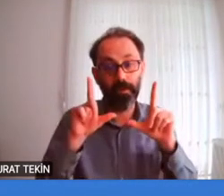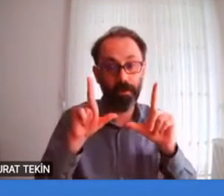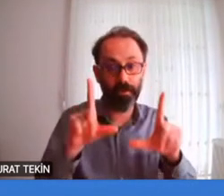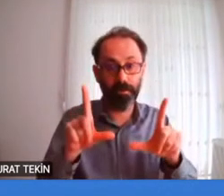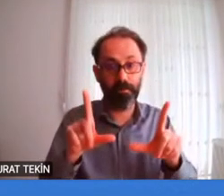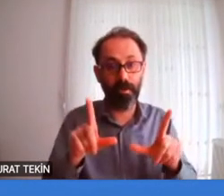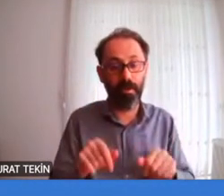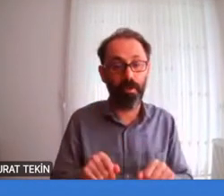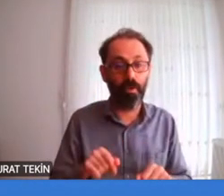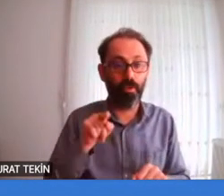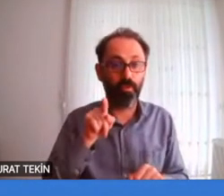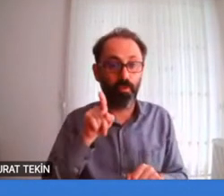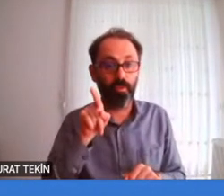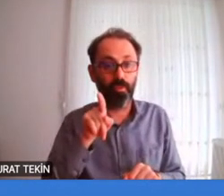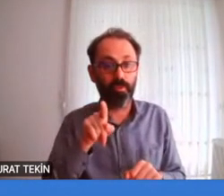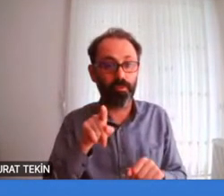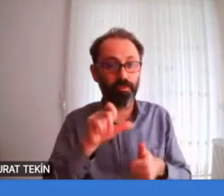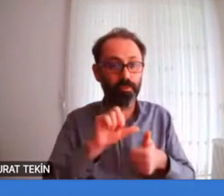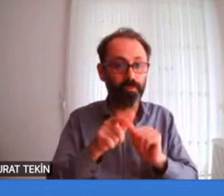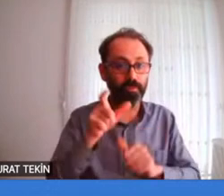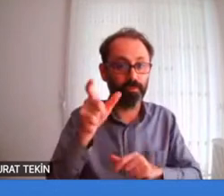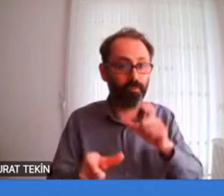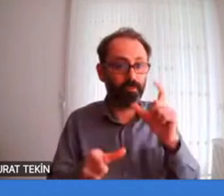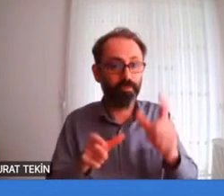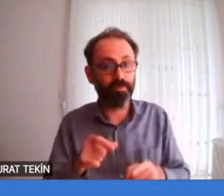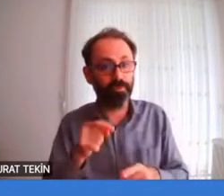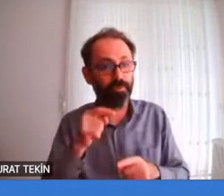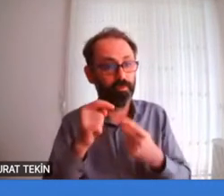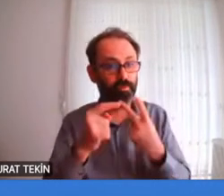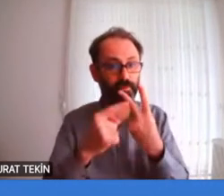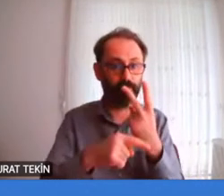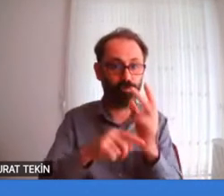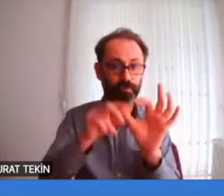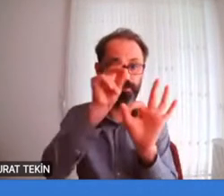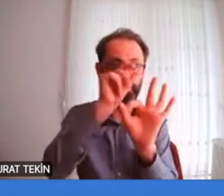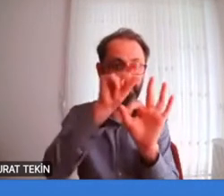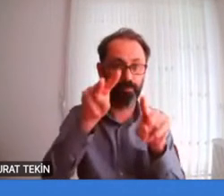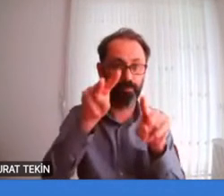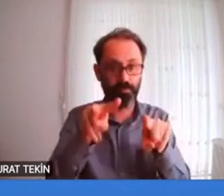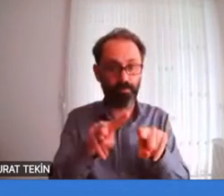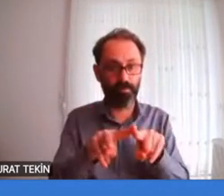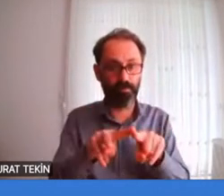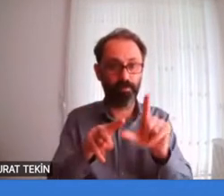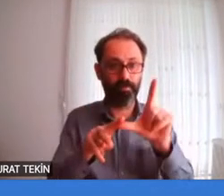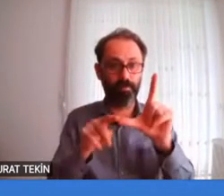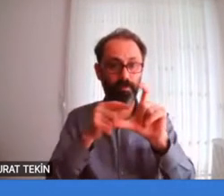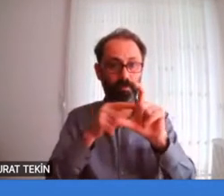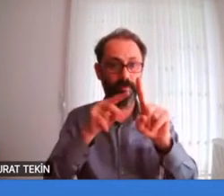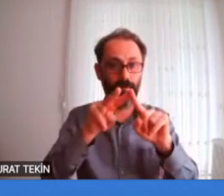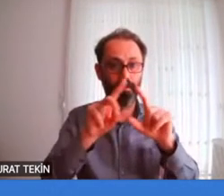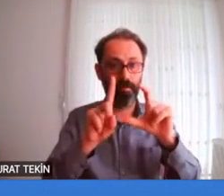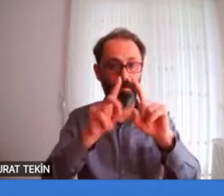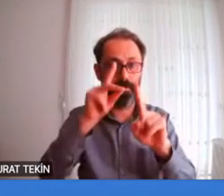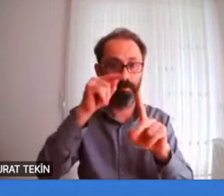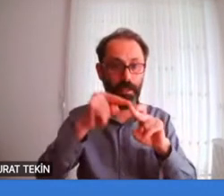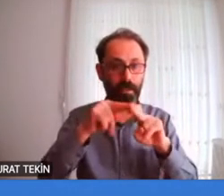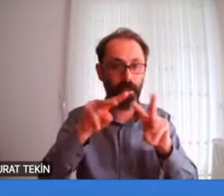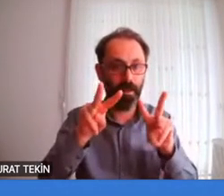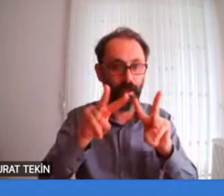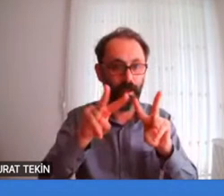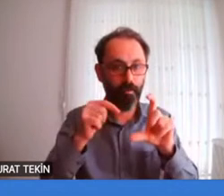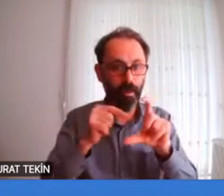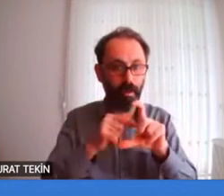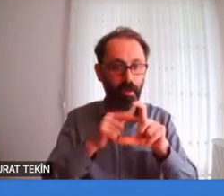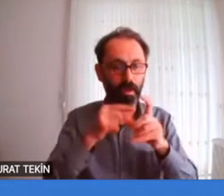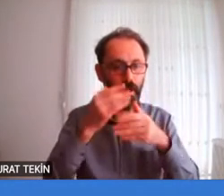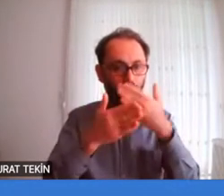yönlendirmek için onların kapasitelerini biliyoruz. Anlayacakları noktaları biliyoruz. Bu konuda onlara küçük dokunuşlar yapıyoruz.